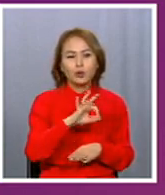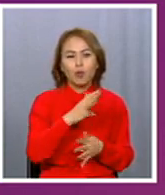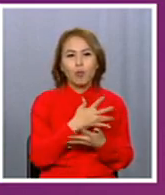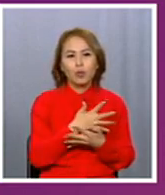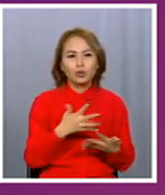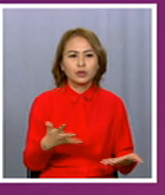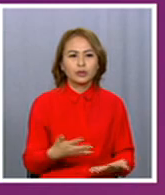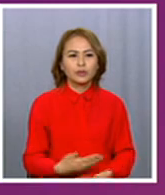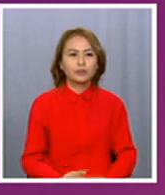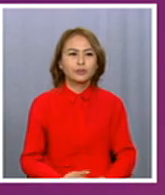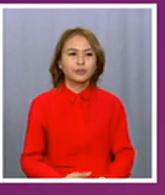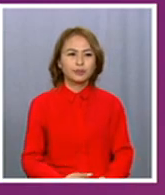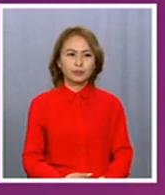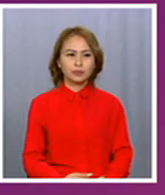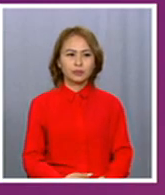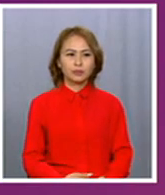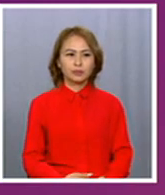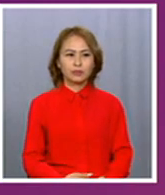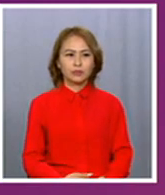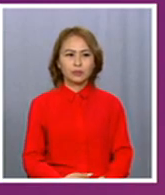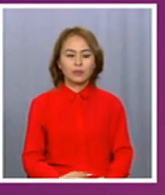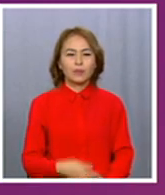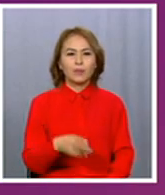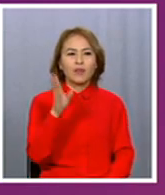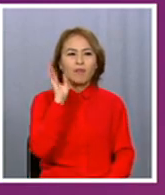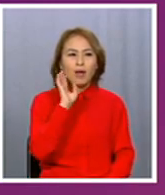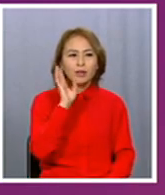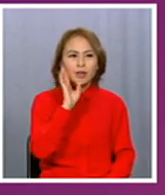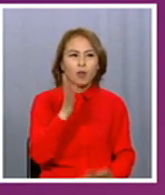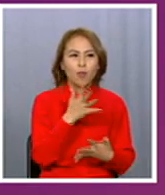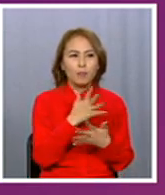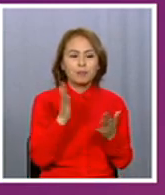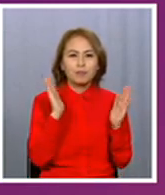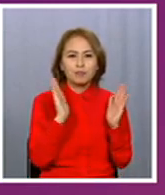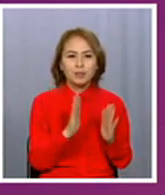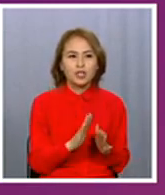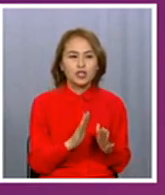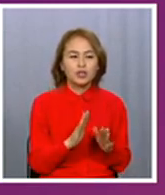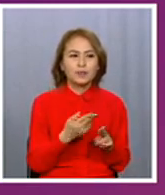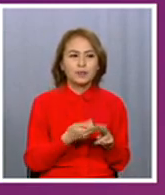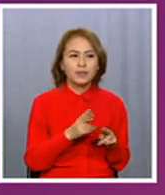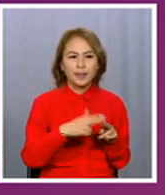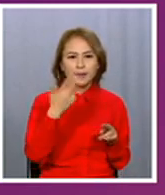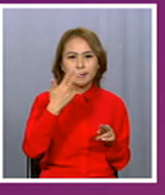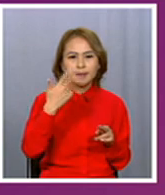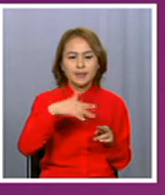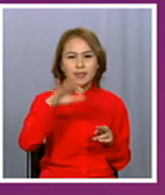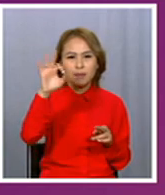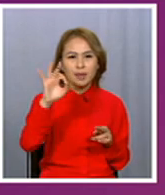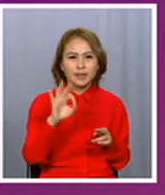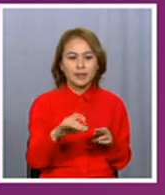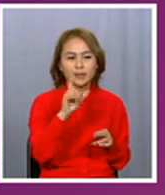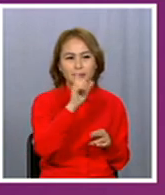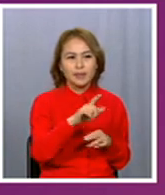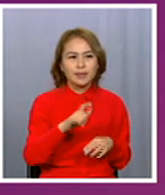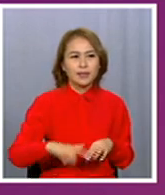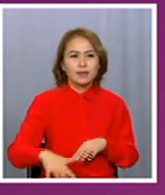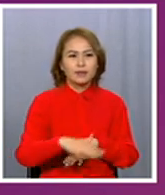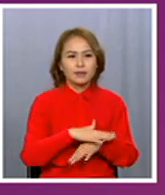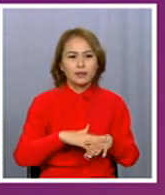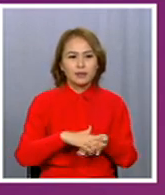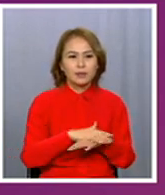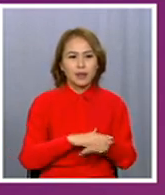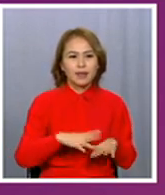больше. Пресной воды намного меньше. И 30% населения Земли ее